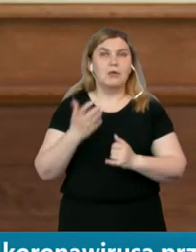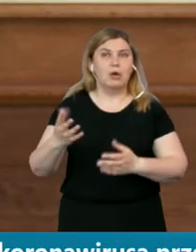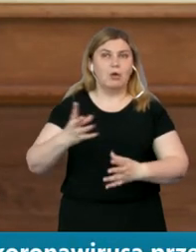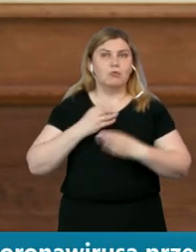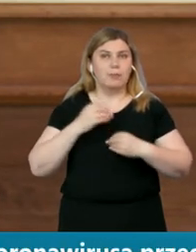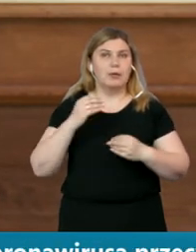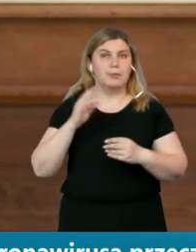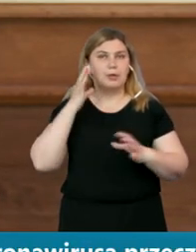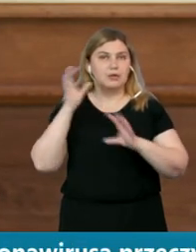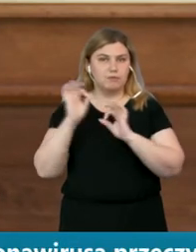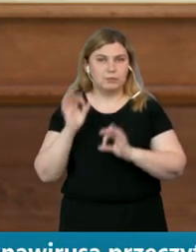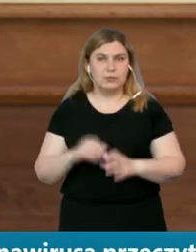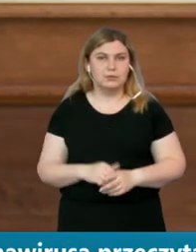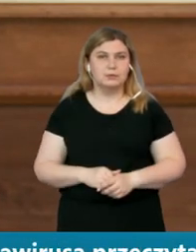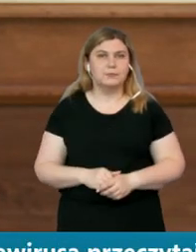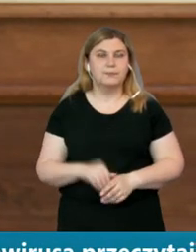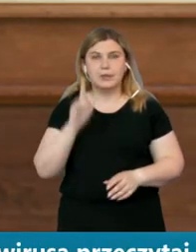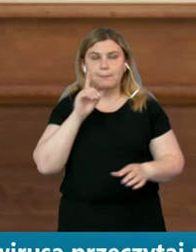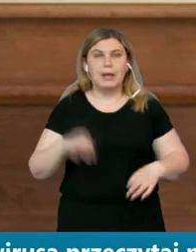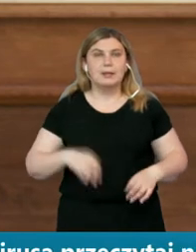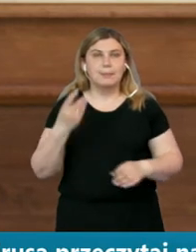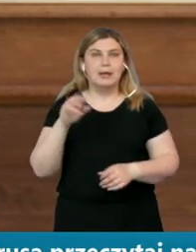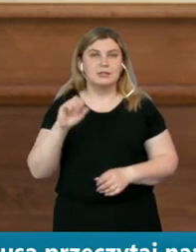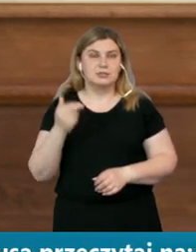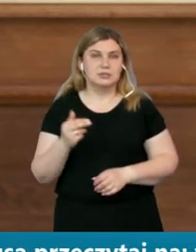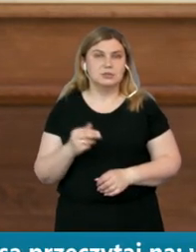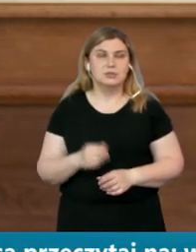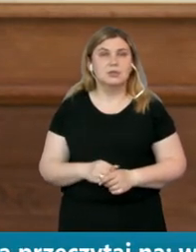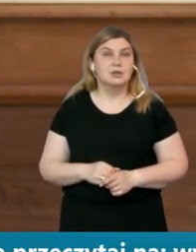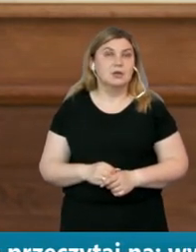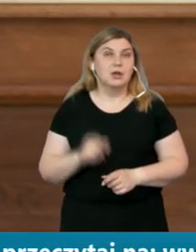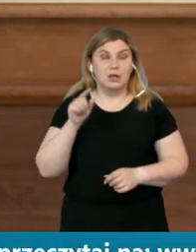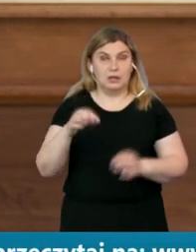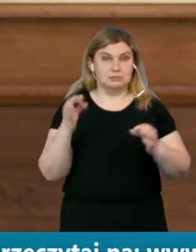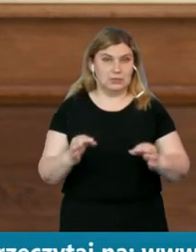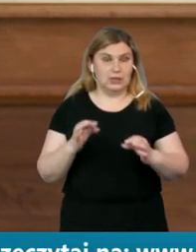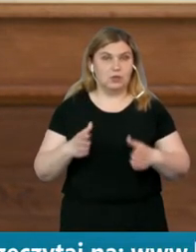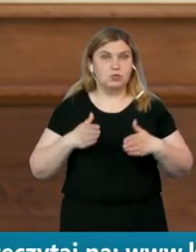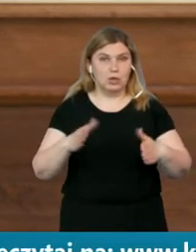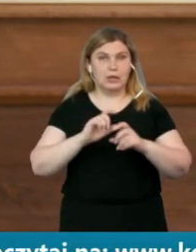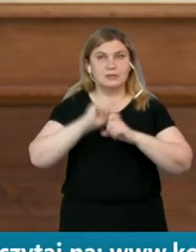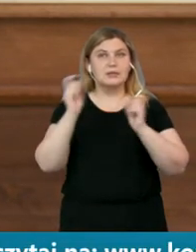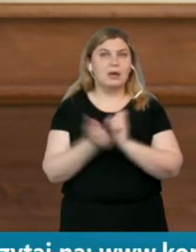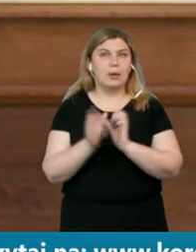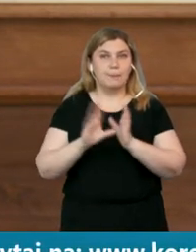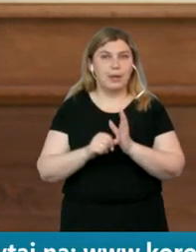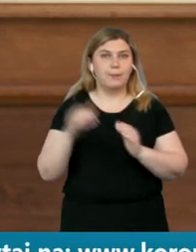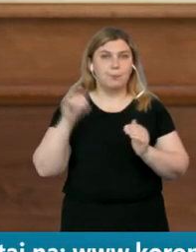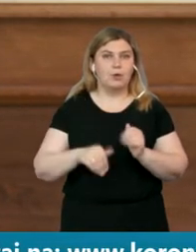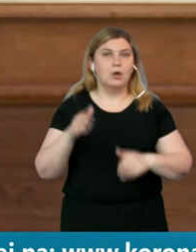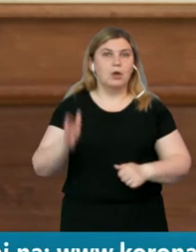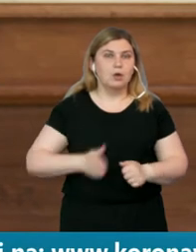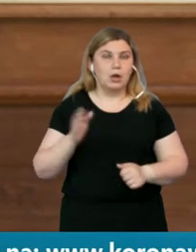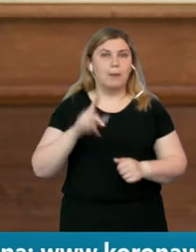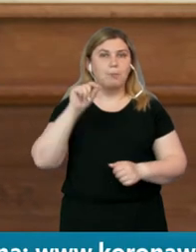z konkretnym miejscem. Pan Marcin, panie prezydencie, w obecnej sytuacji na drogach w całym mieście alternatywą może być kolej, natomiast w Podjuchach